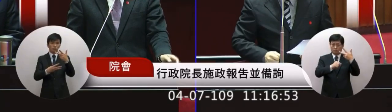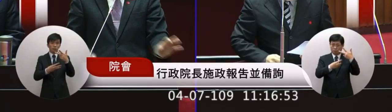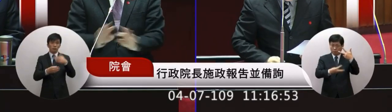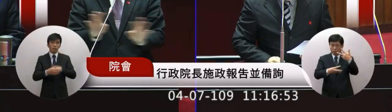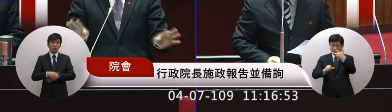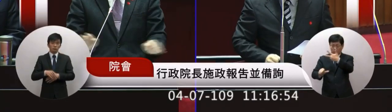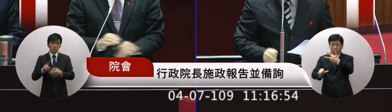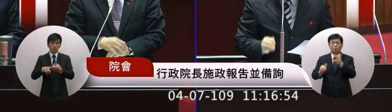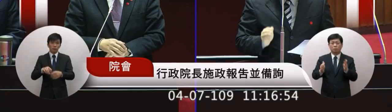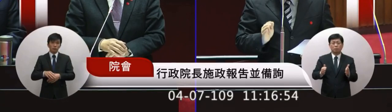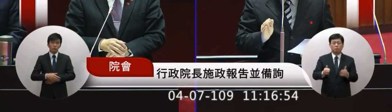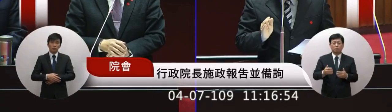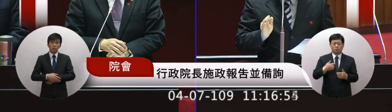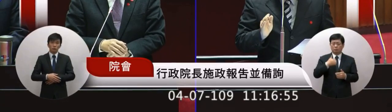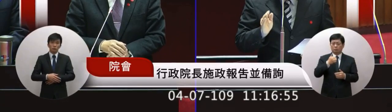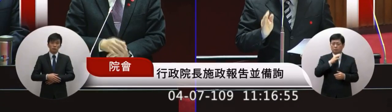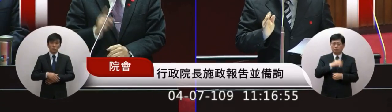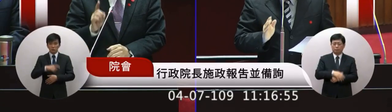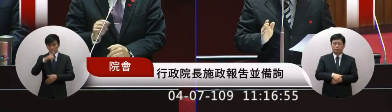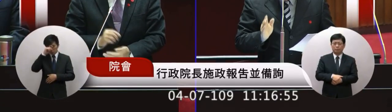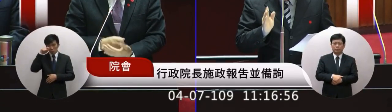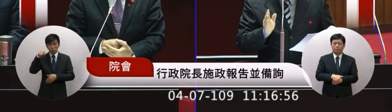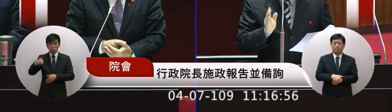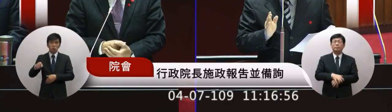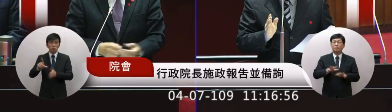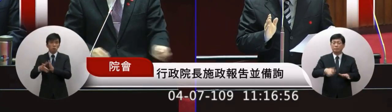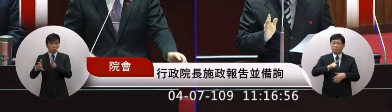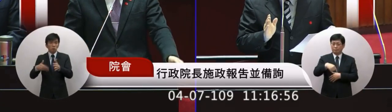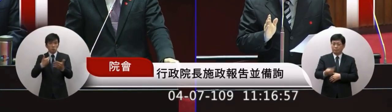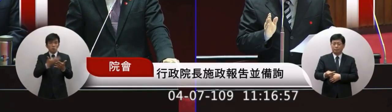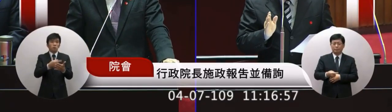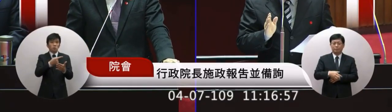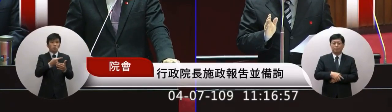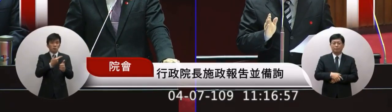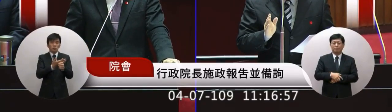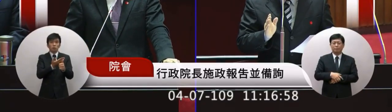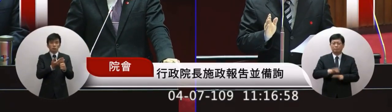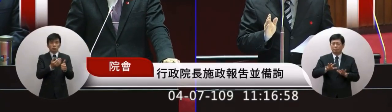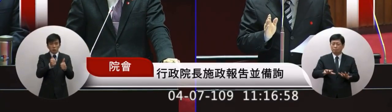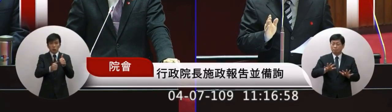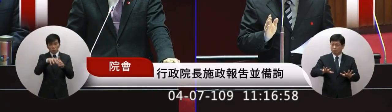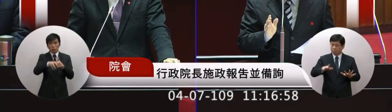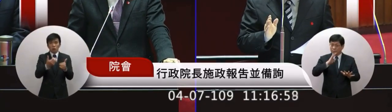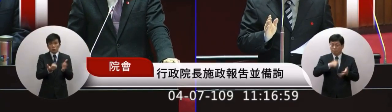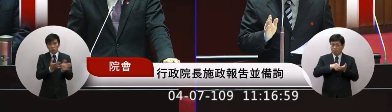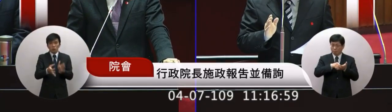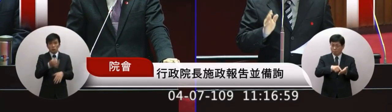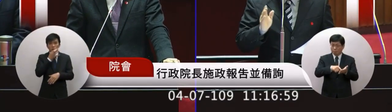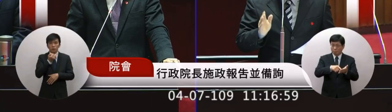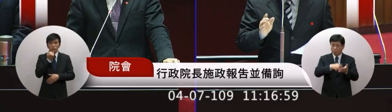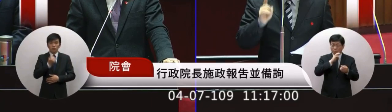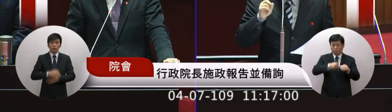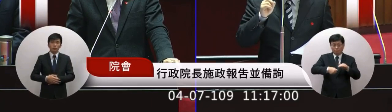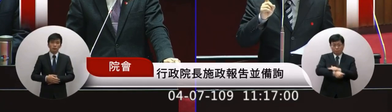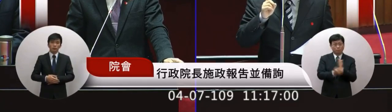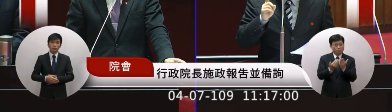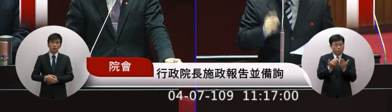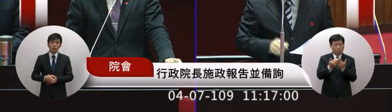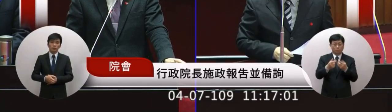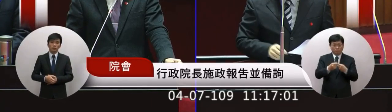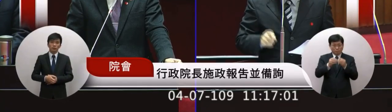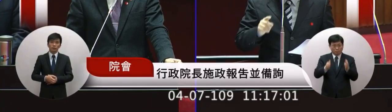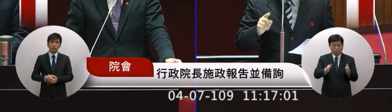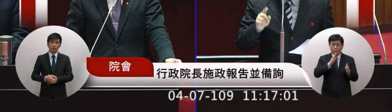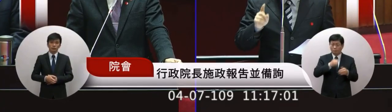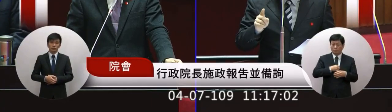7月3号到5号 嘛， 对对，这个让他所有的作息更方便考场。 那接下来哈，因为我们现在这一次申请那个入学哦，